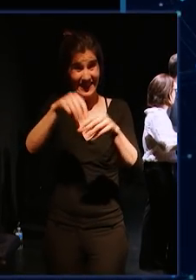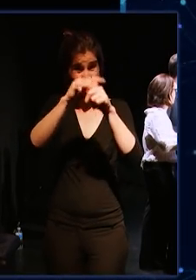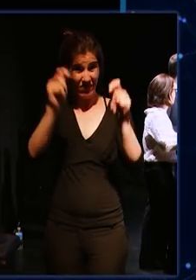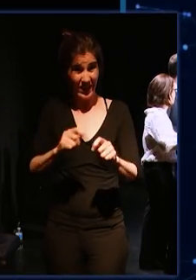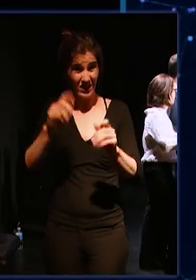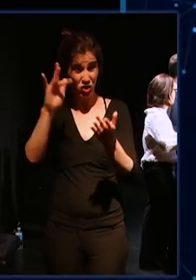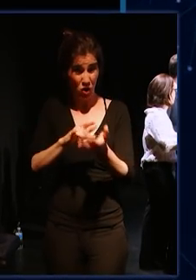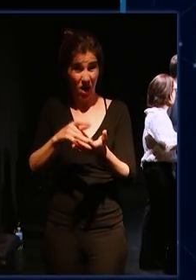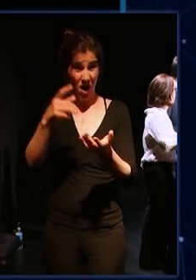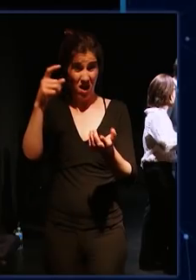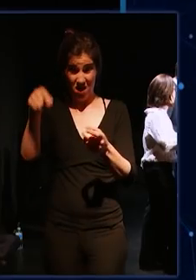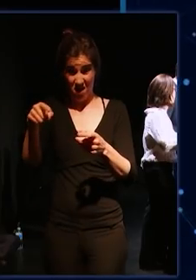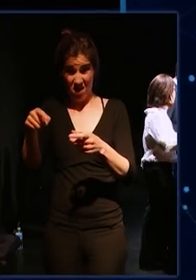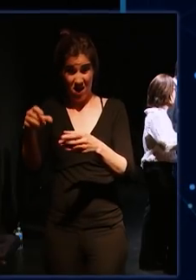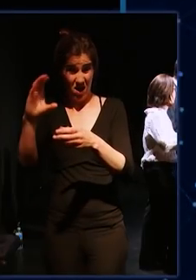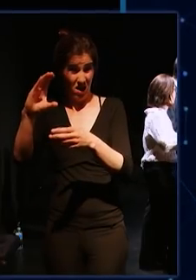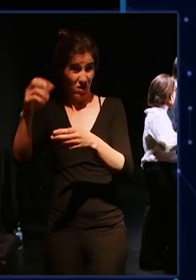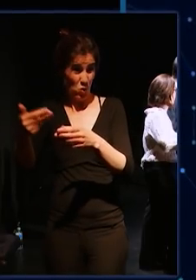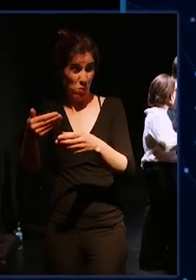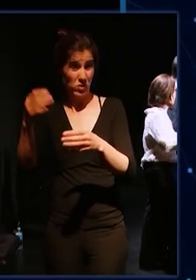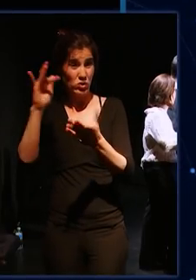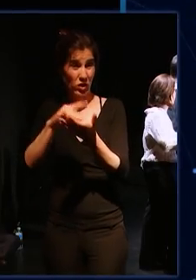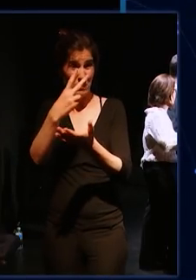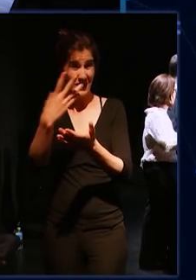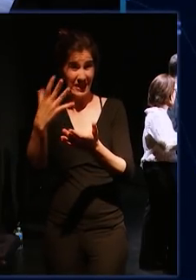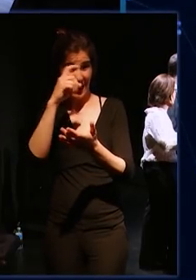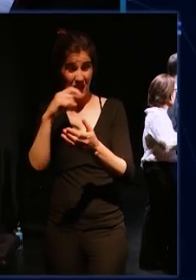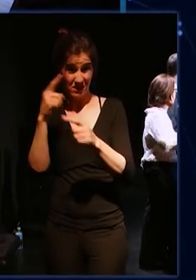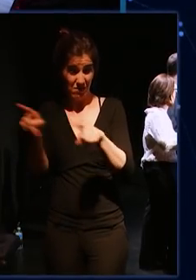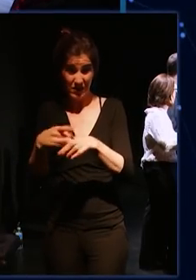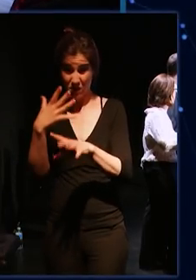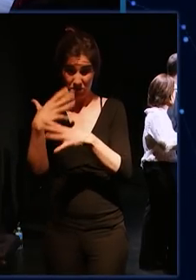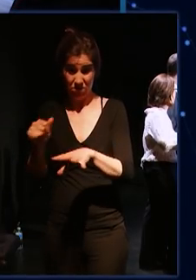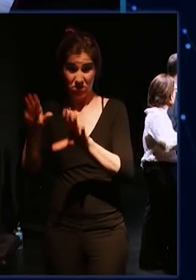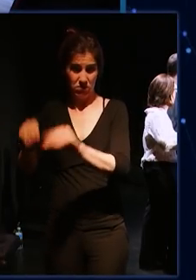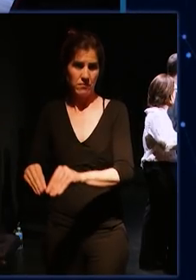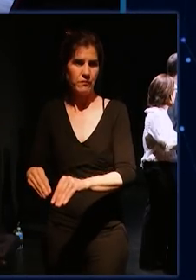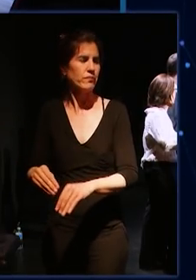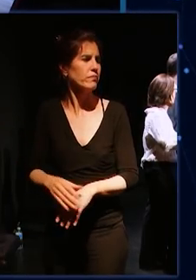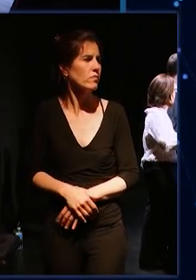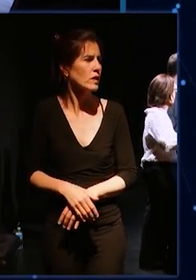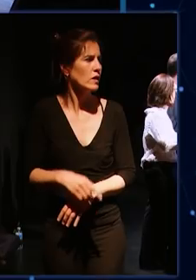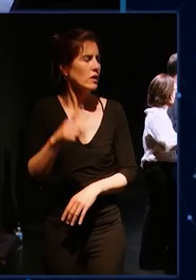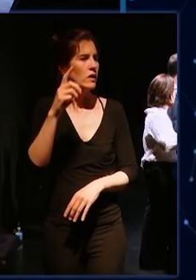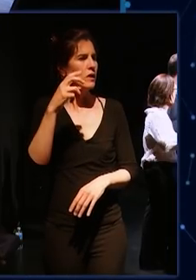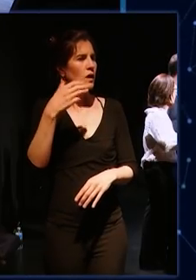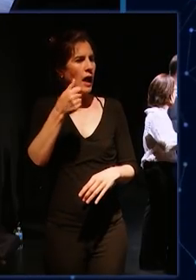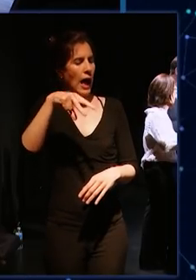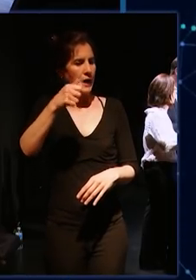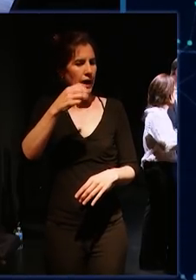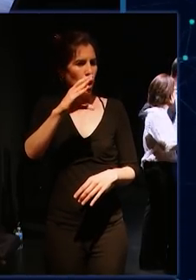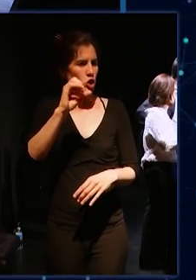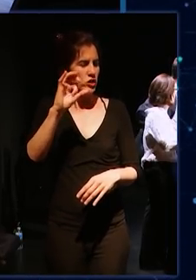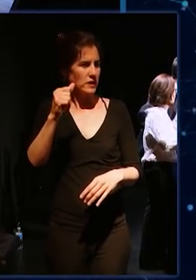que aquell espai no el tindran. Anna Costa. Només respondre a l'Àlvaro. Els recursos els anirem a